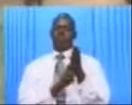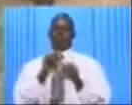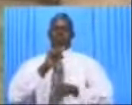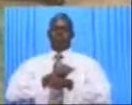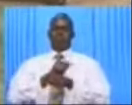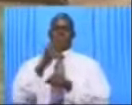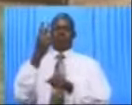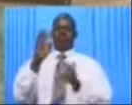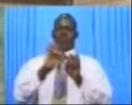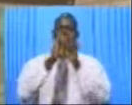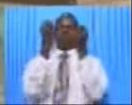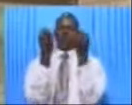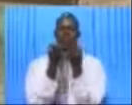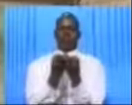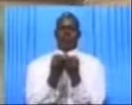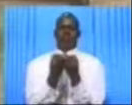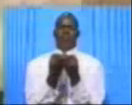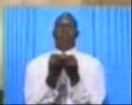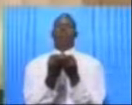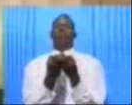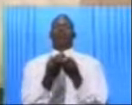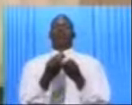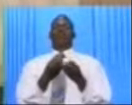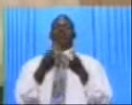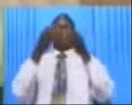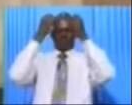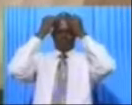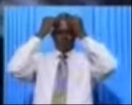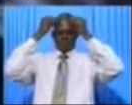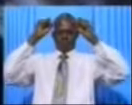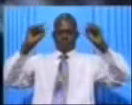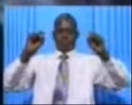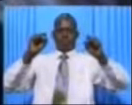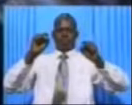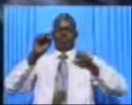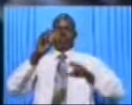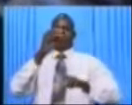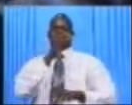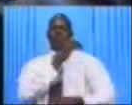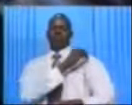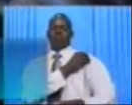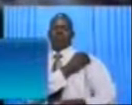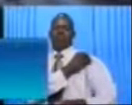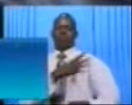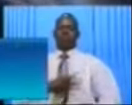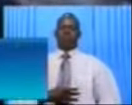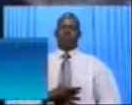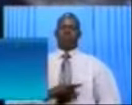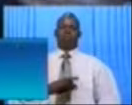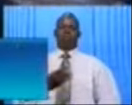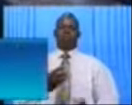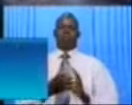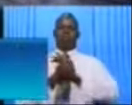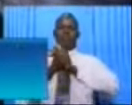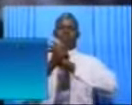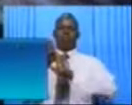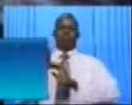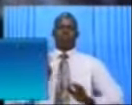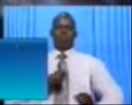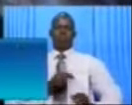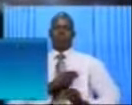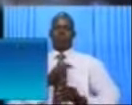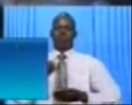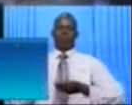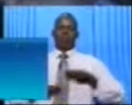deux délégations ministérielles. Et le président Ouattara a vraiment apprécié la qualité donc de nos